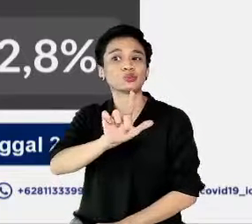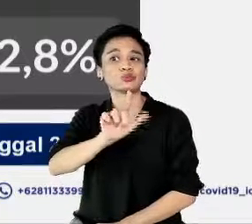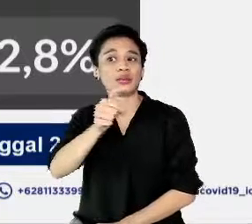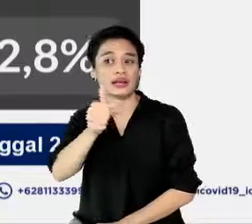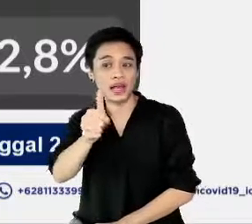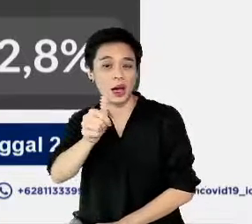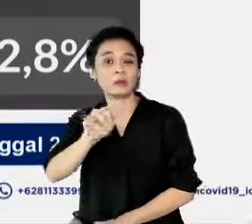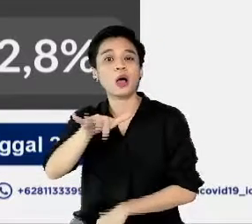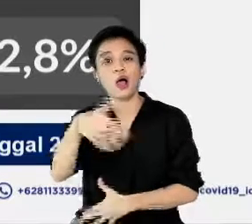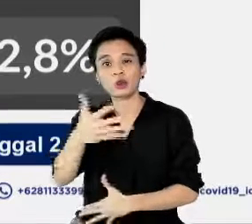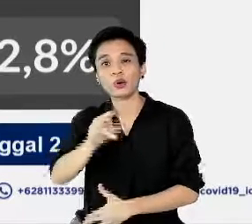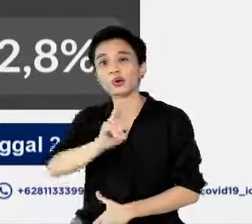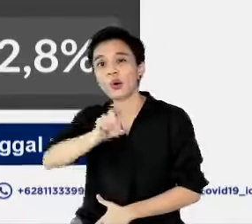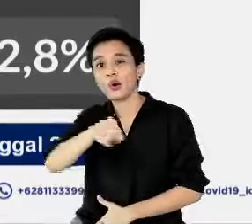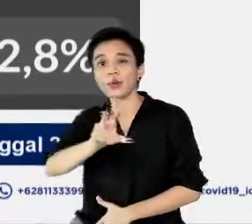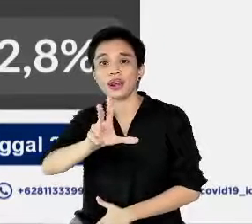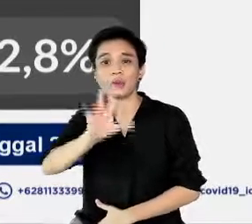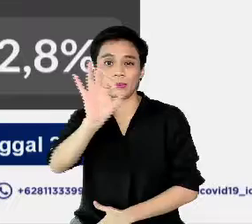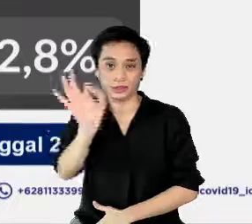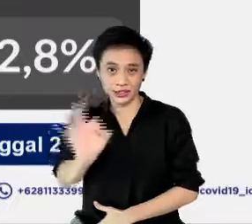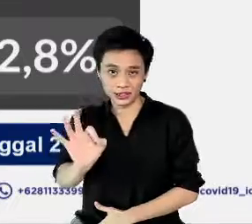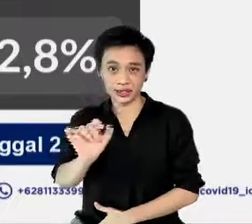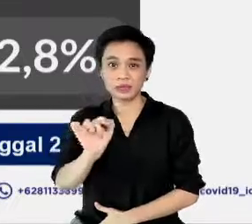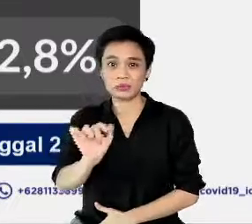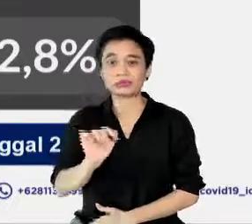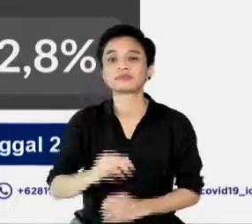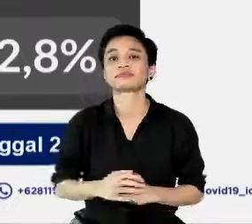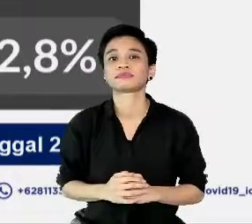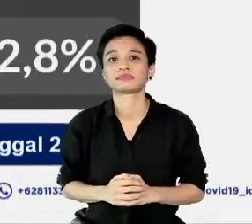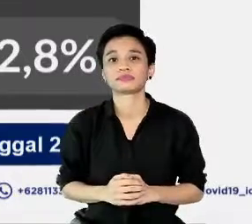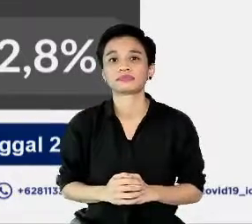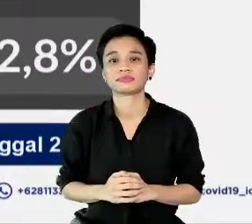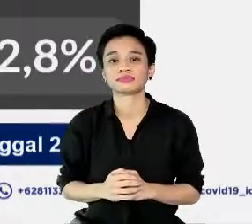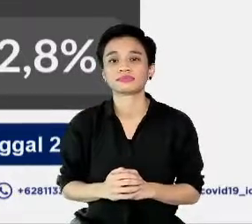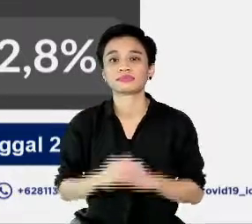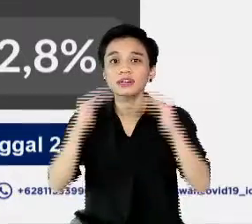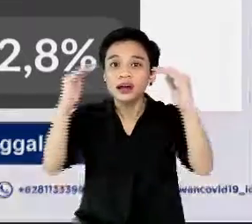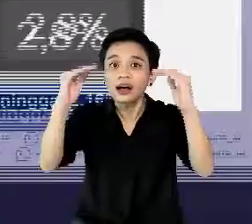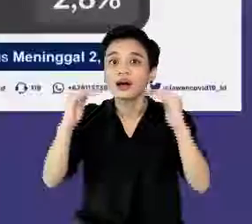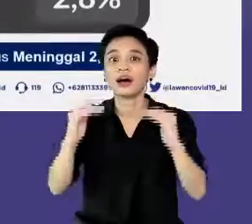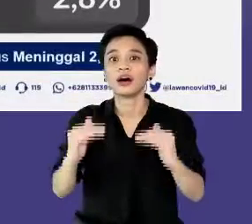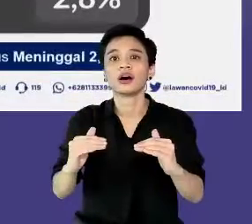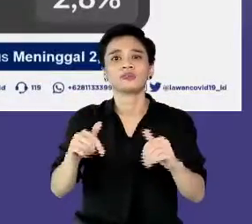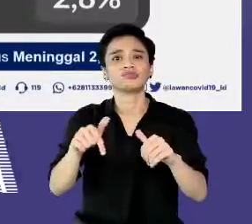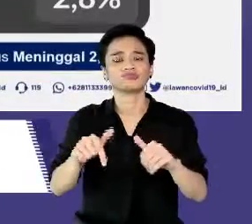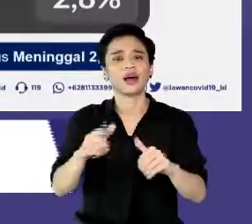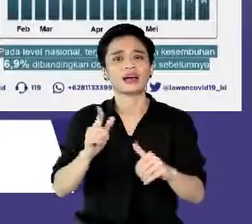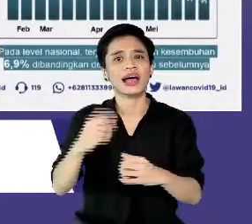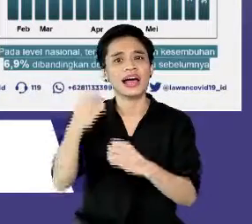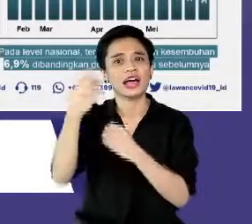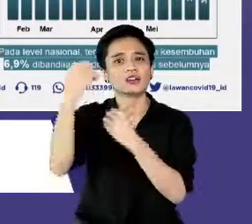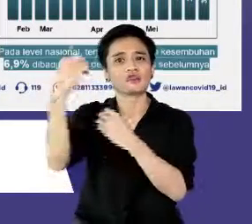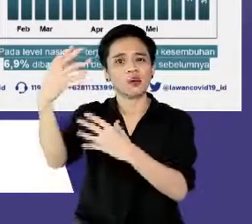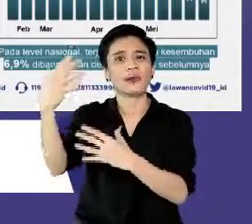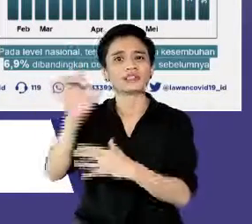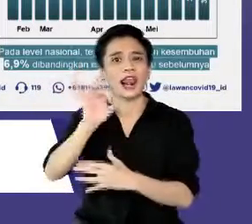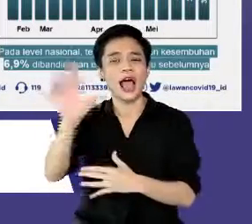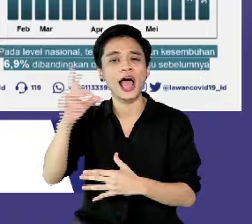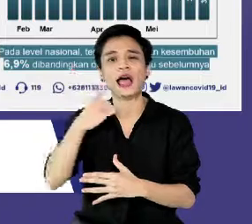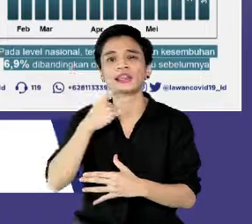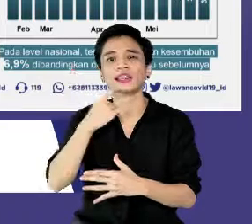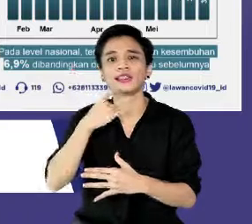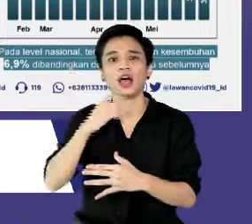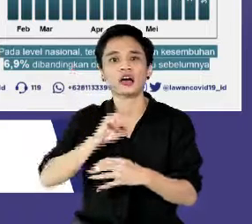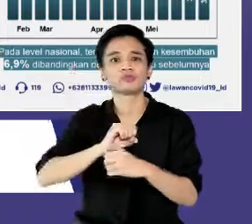53474 atau 2,8 persen Hai selanjutnya saya akan menyampaikan perkembangan kasus positif